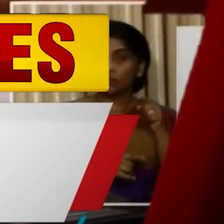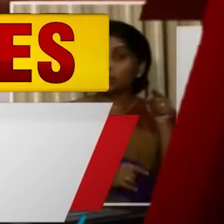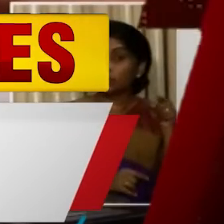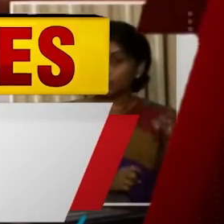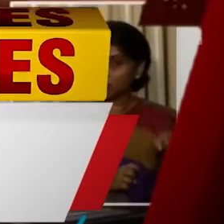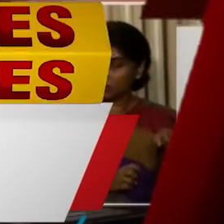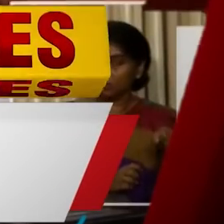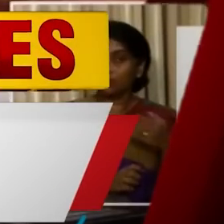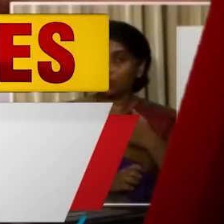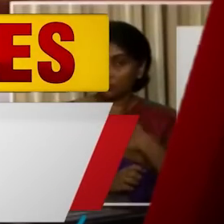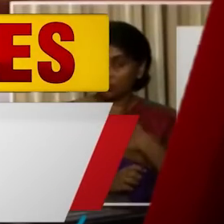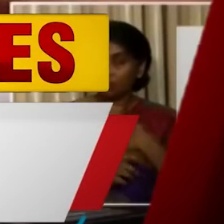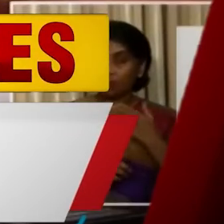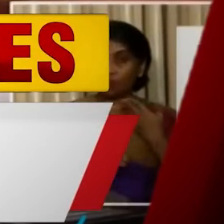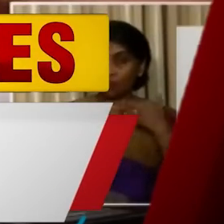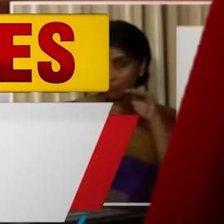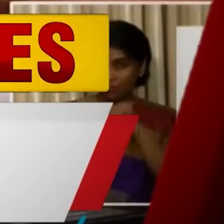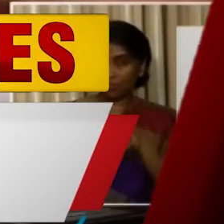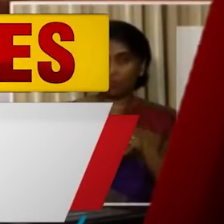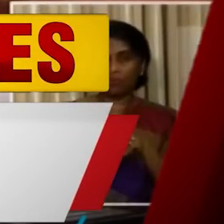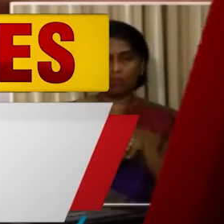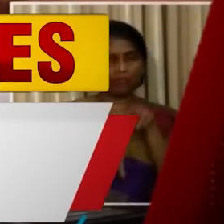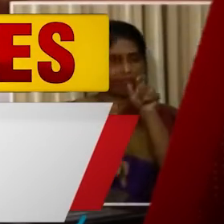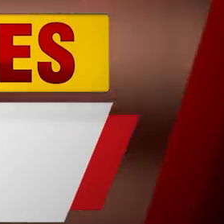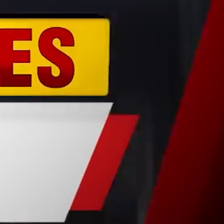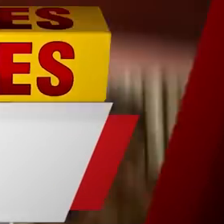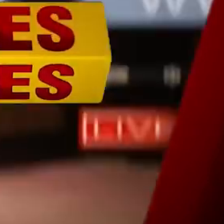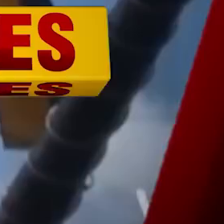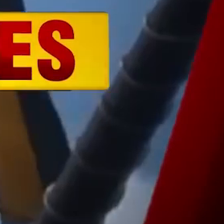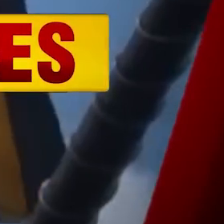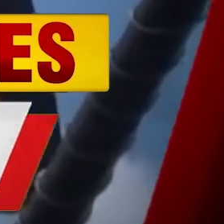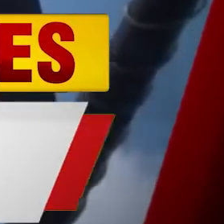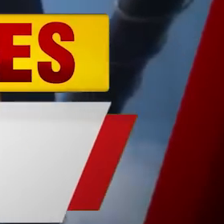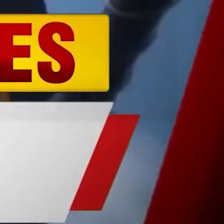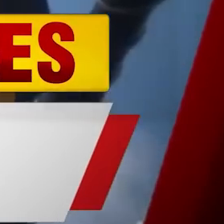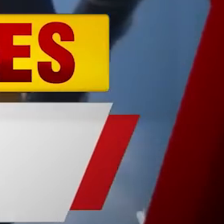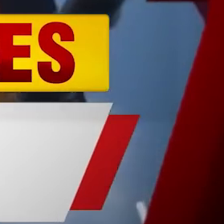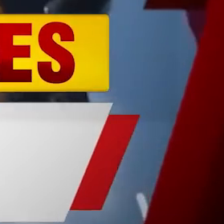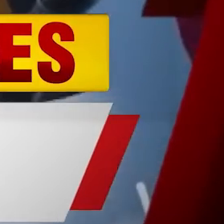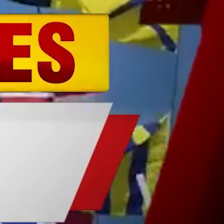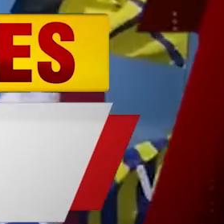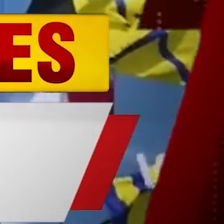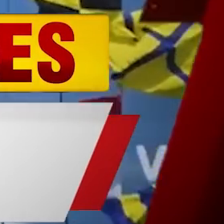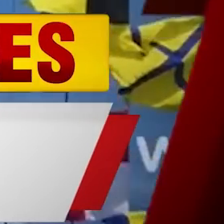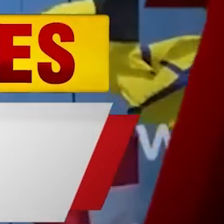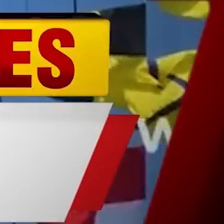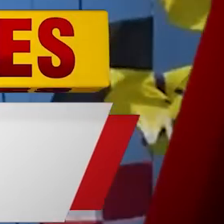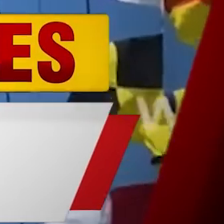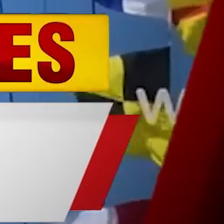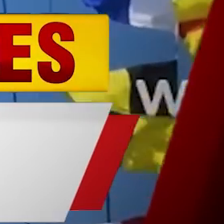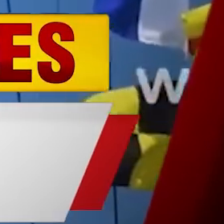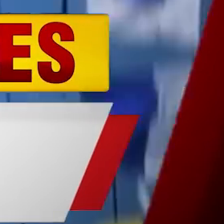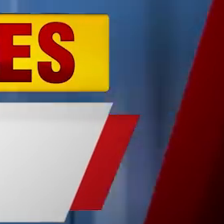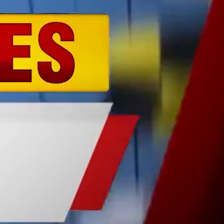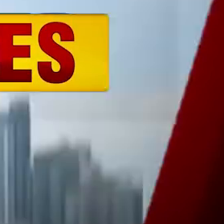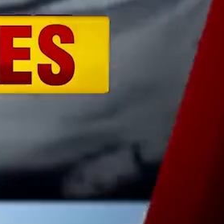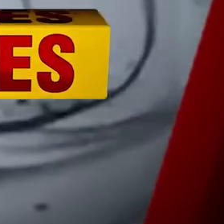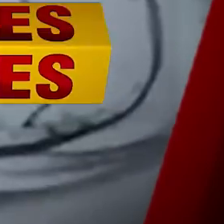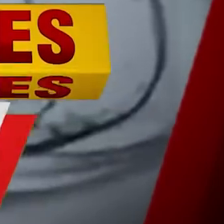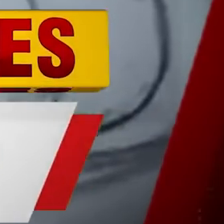மீறப்பட்டுள்ளதாக கஜேந்திரகுமார் எம்பி சபையில் தெரிவிப்பு. இலங்கையில் முப்படையினருக்கும் இஸ்ரேலில்